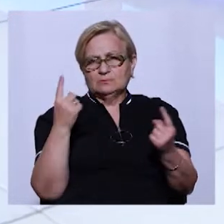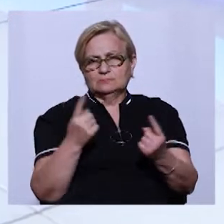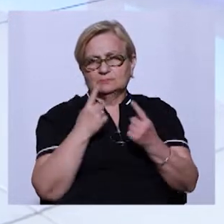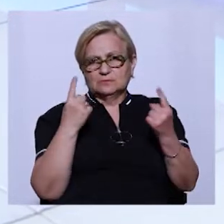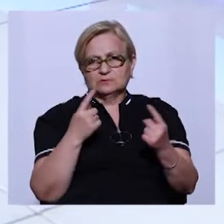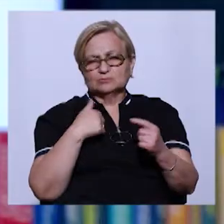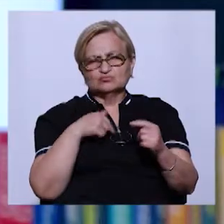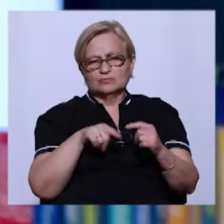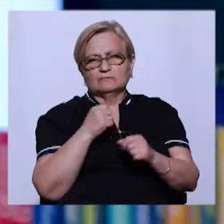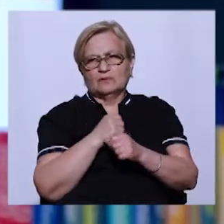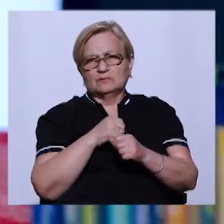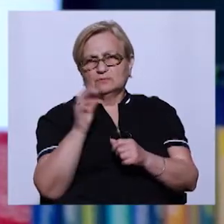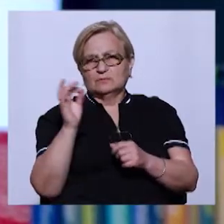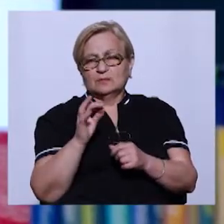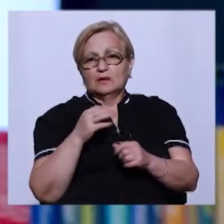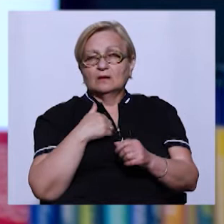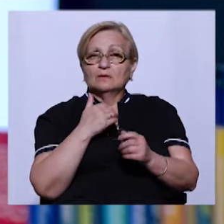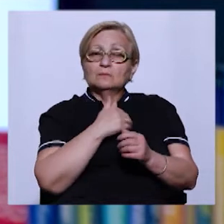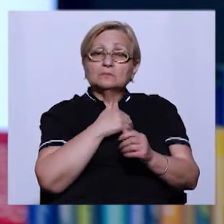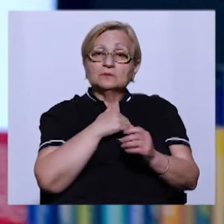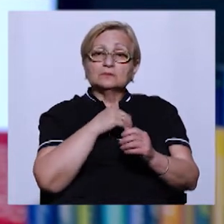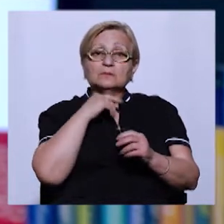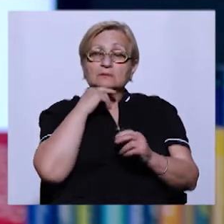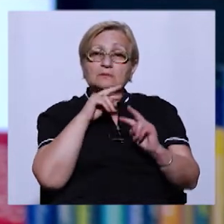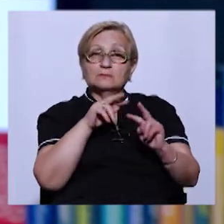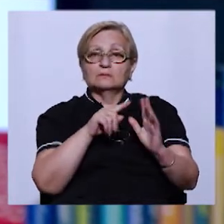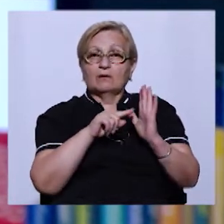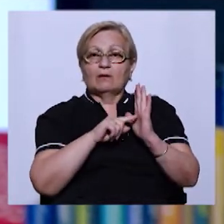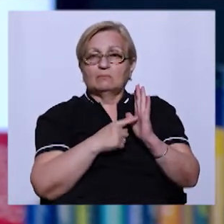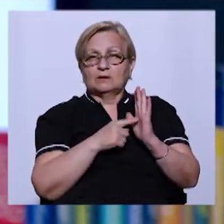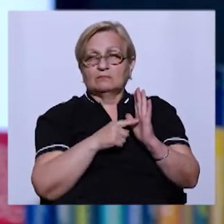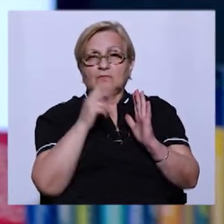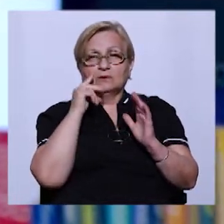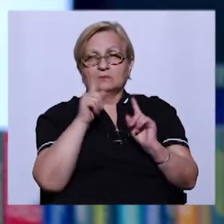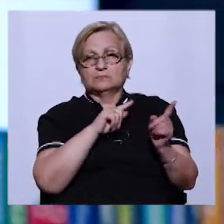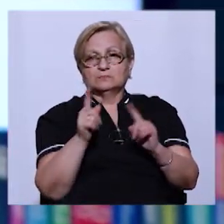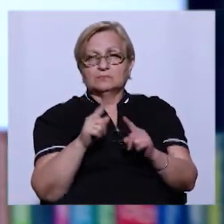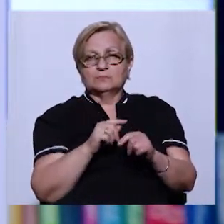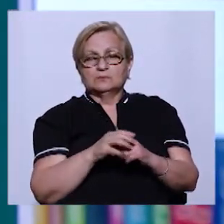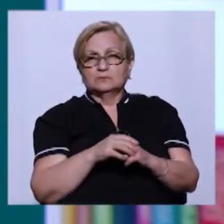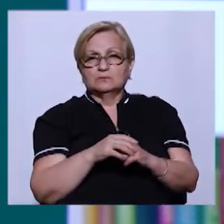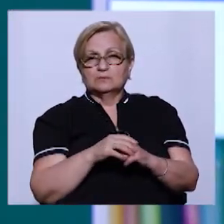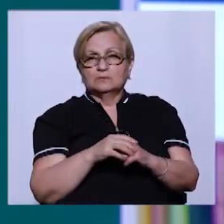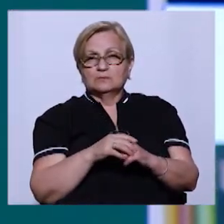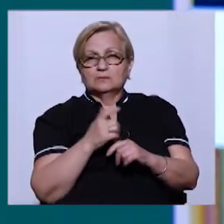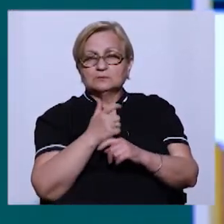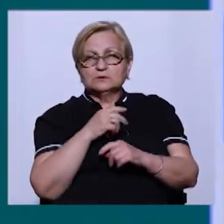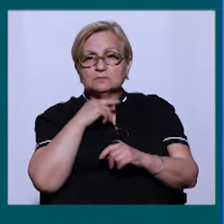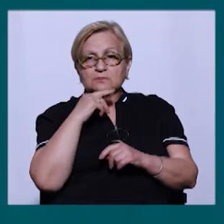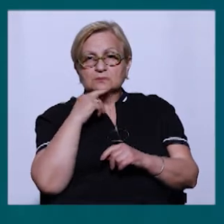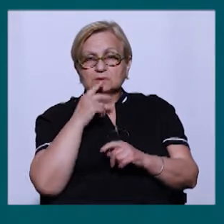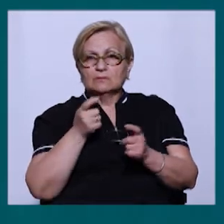ამას ვაკეთებთ. ეხლა მე მინდა გამრავლებაზე გავამახვილო ყურადღება, რიცხვების გამრავლებაზე. და ვიყო ძალიან ყურადღებით